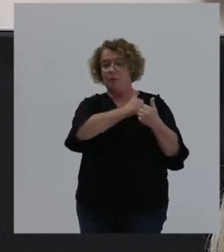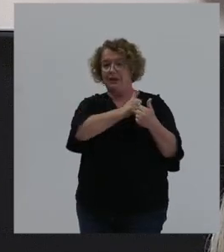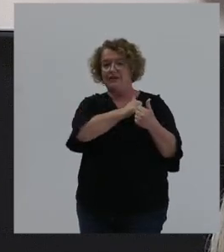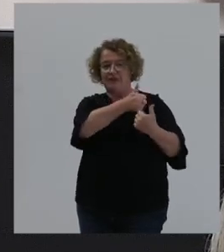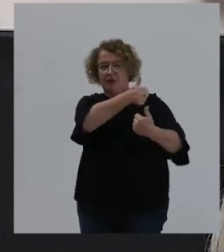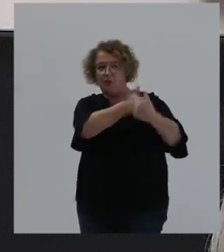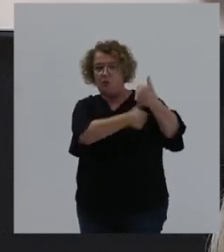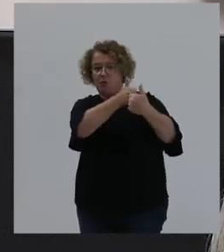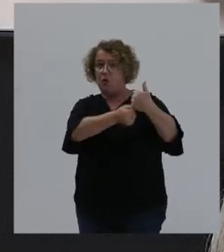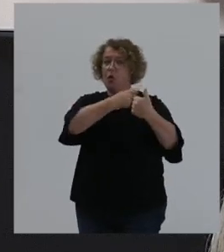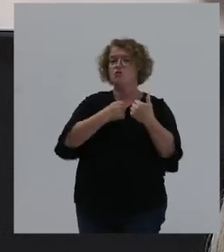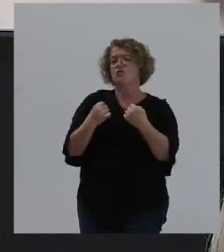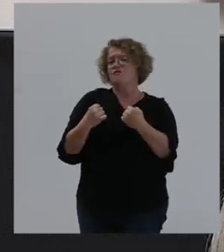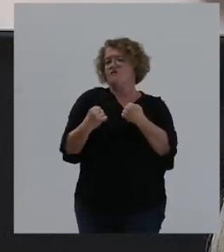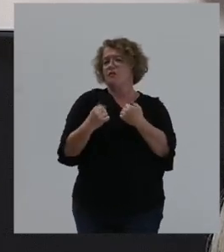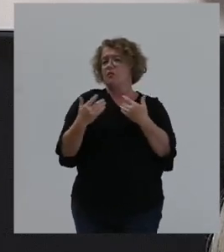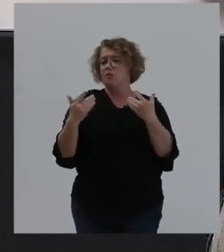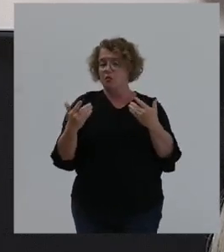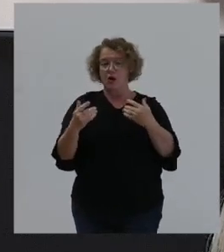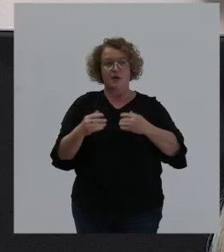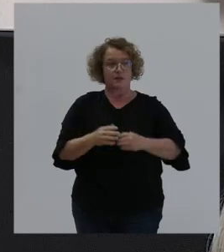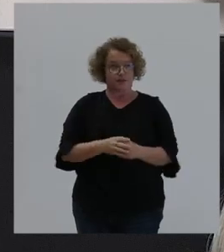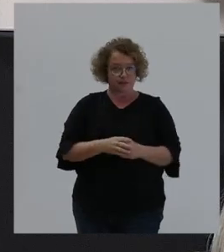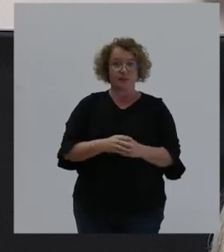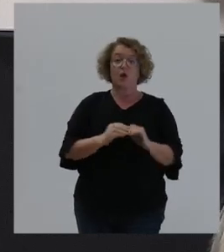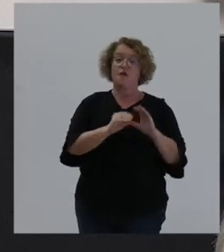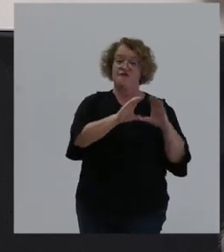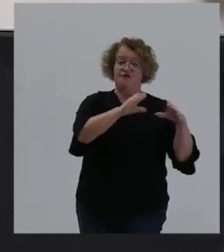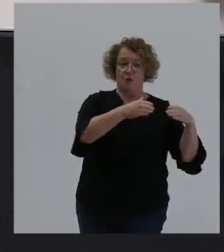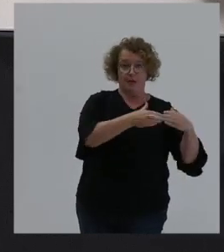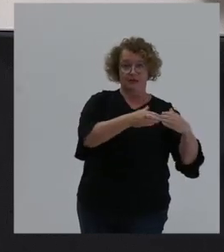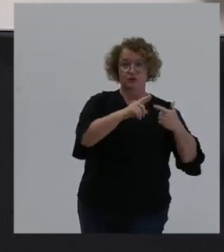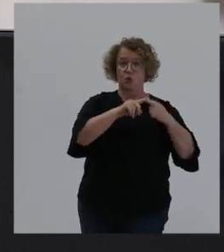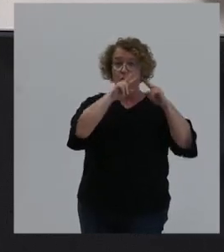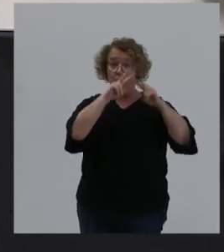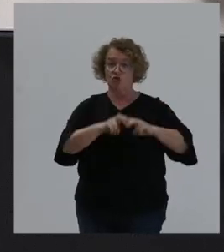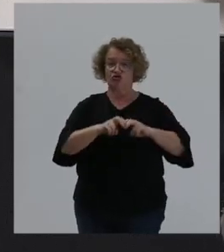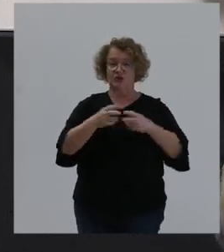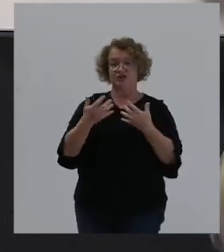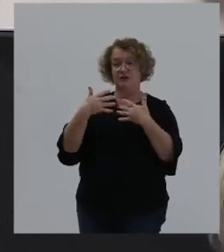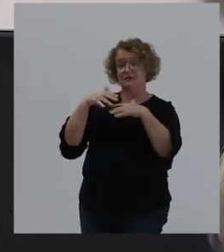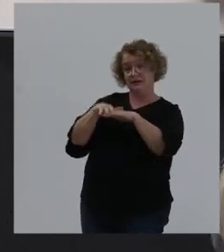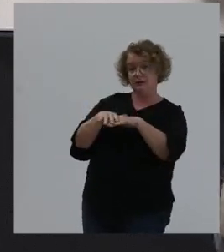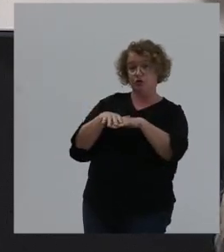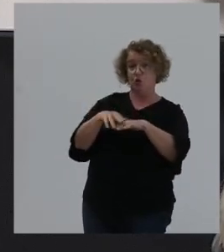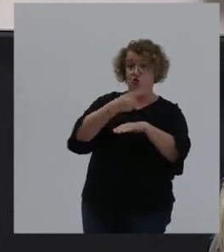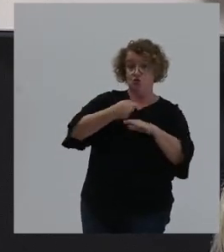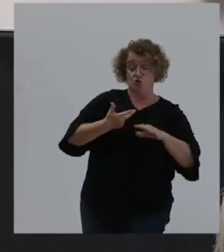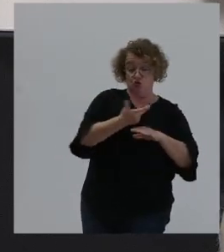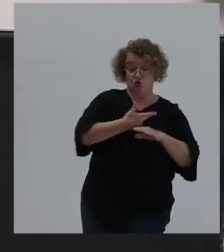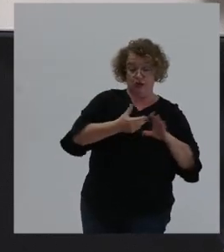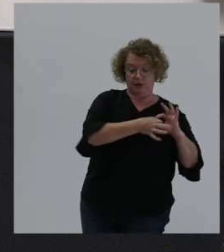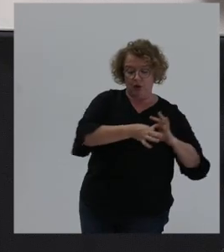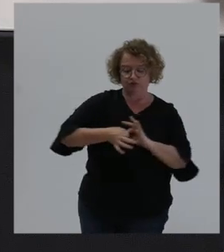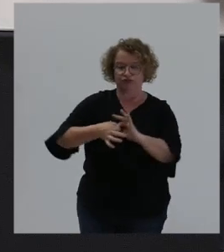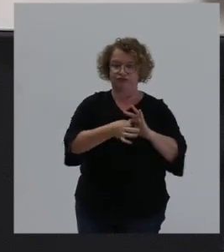avons sûrement une force, c'est celui de faire le lien entre la formation, la recherche et l'insertion. Et ça, c'est quelque chose qui est